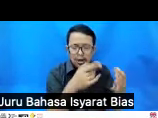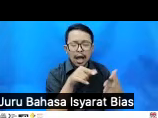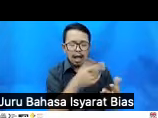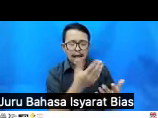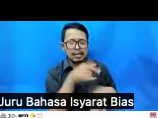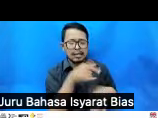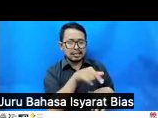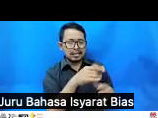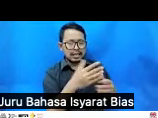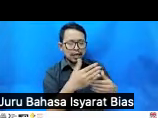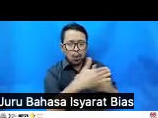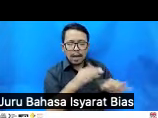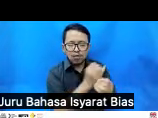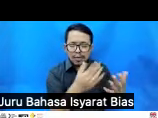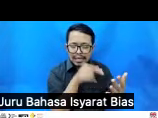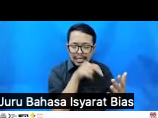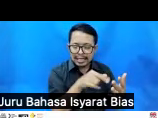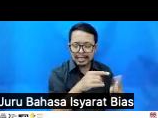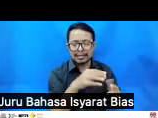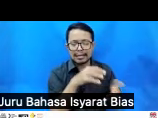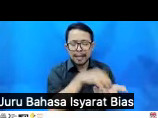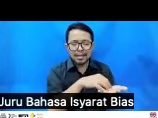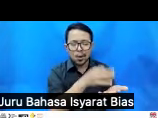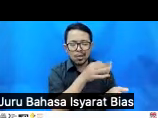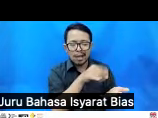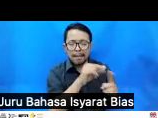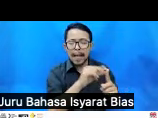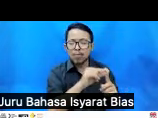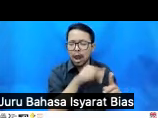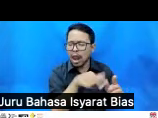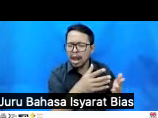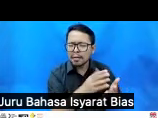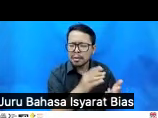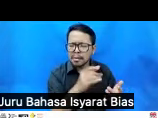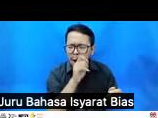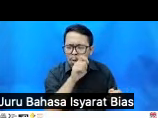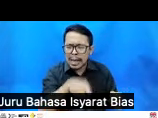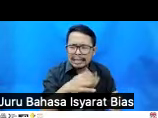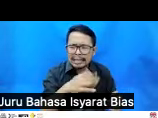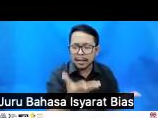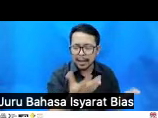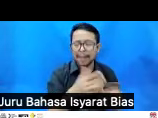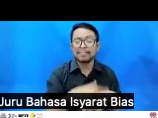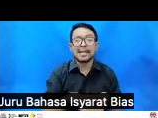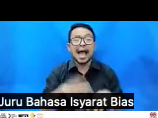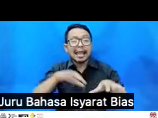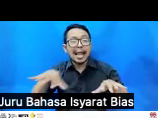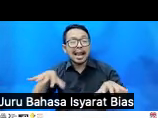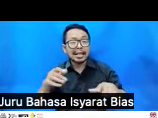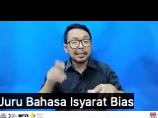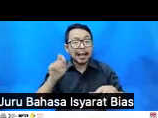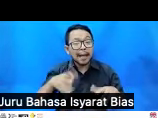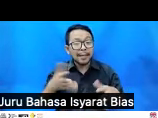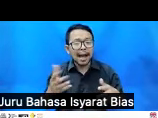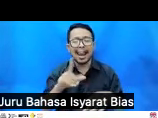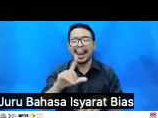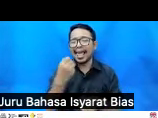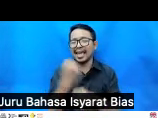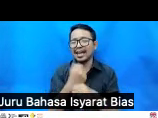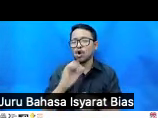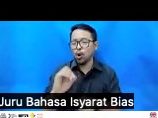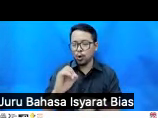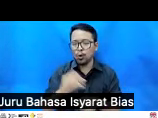diaplikasikan di ruang publik di Pelambuan. Dan tools yang digunakan atau alat-alat yang digunakan adalah melalui Lego ini.